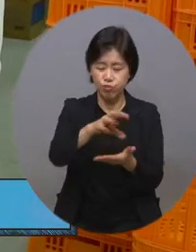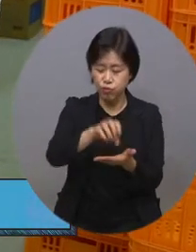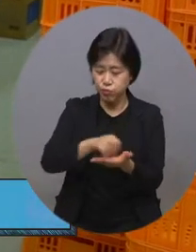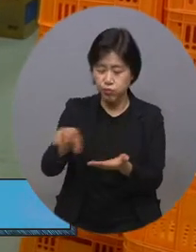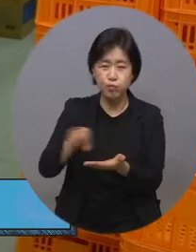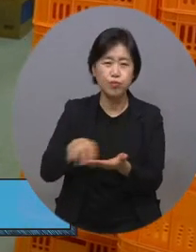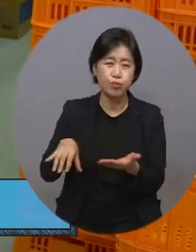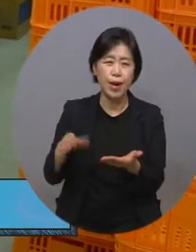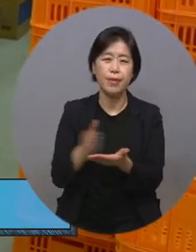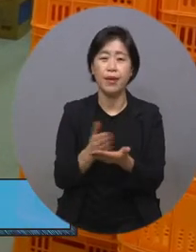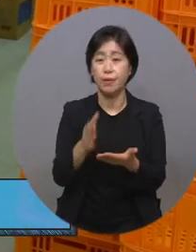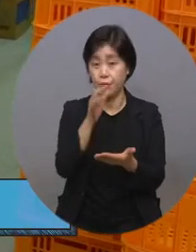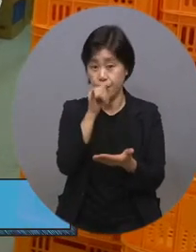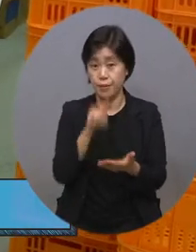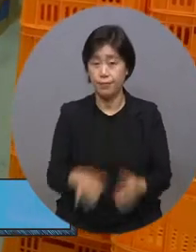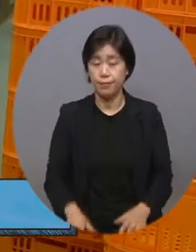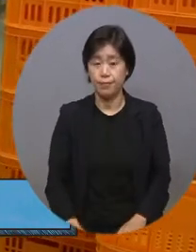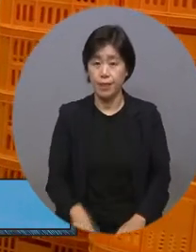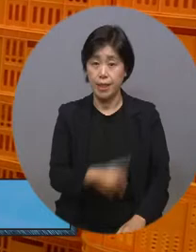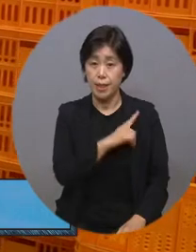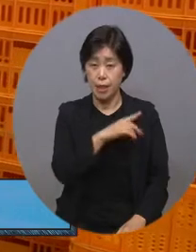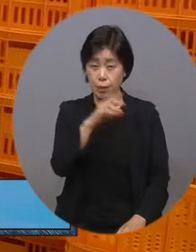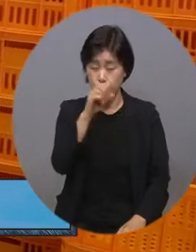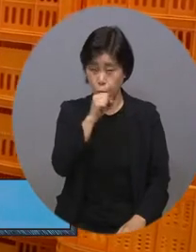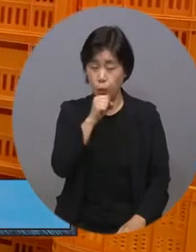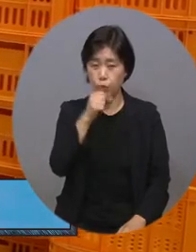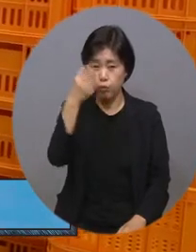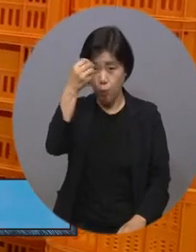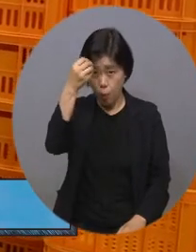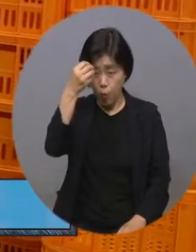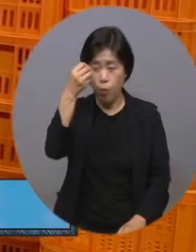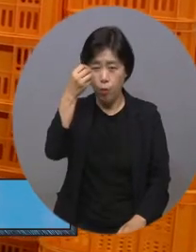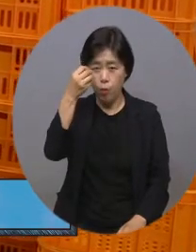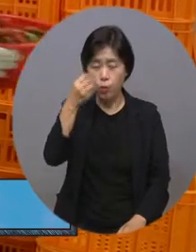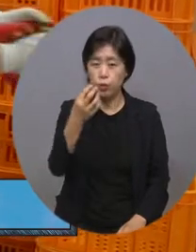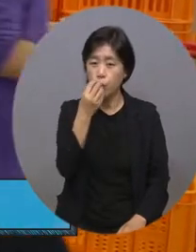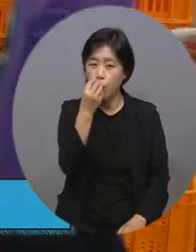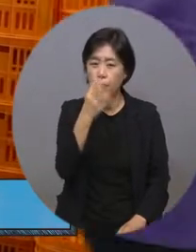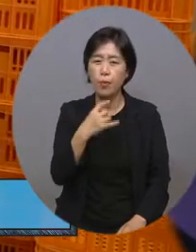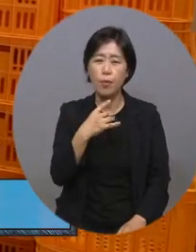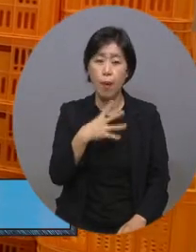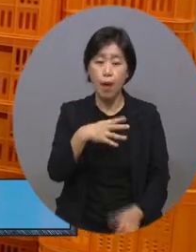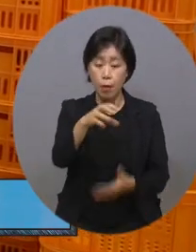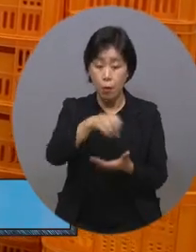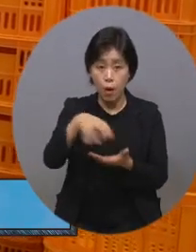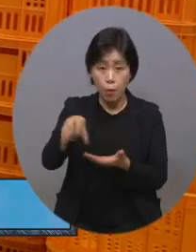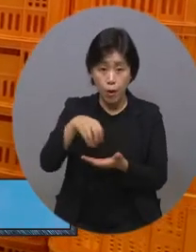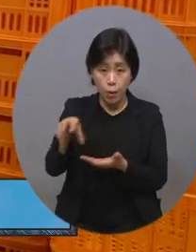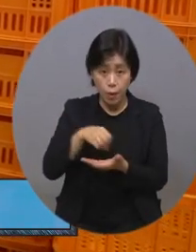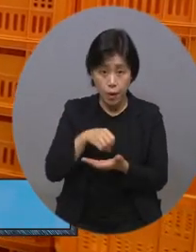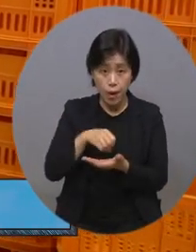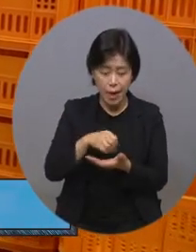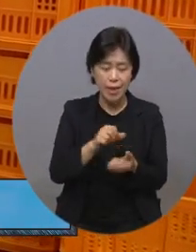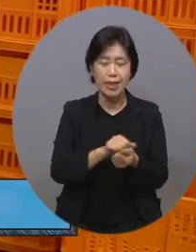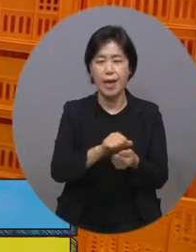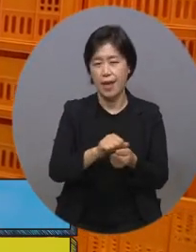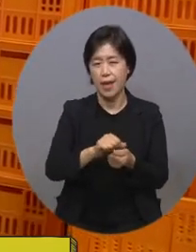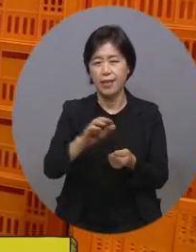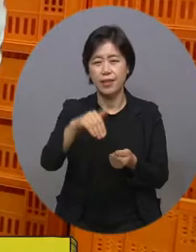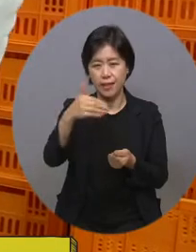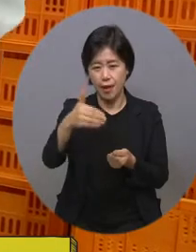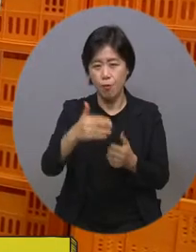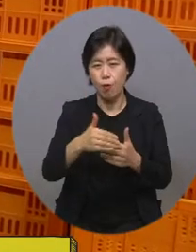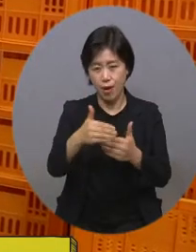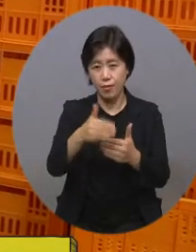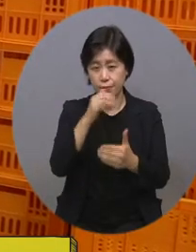그래서 최상의 품질이 되는 토마토만을 가지고 세척과 포장으로 넘어가게 되어 있습니다.